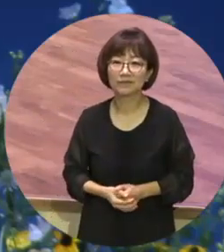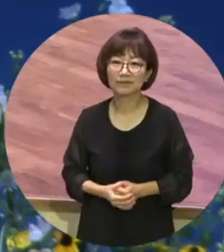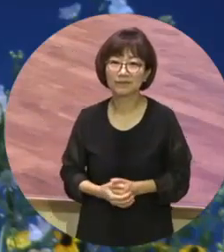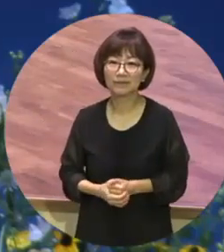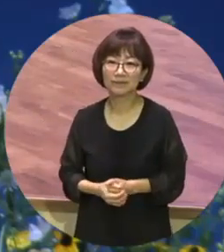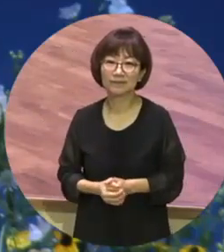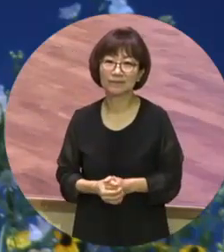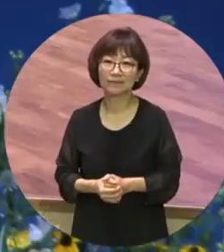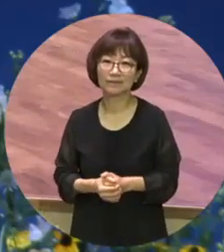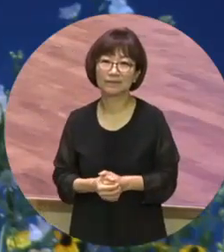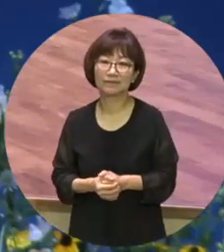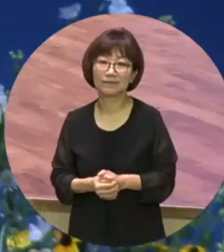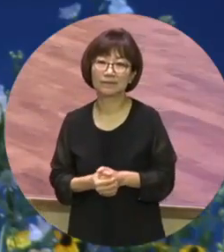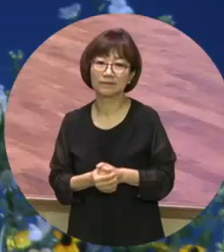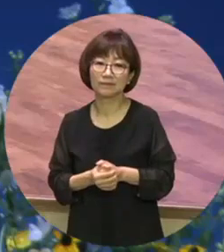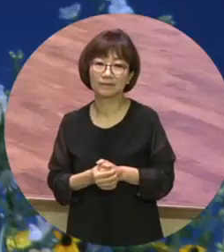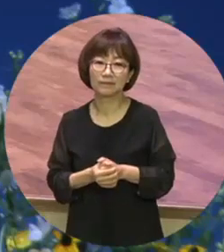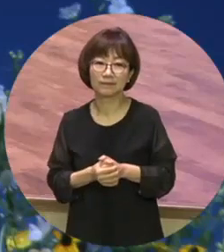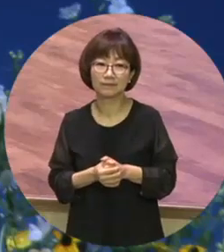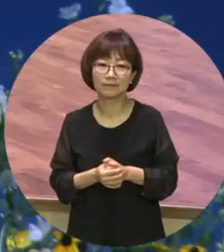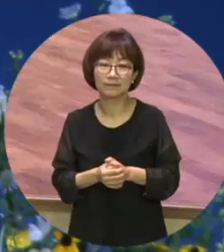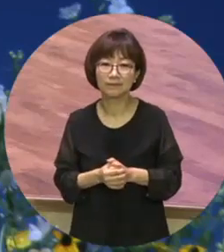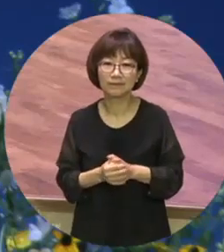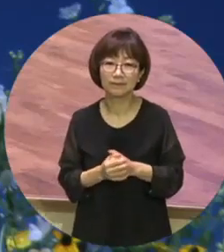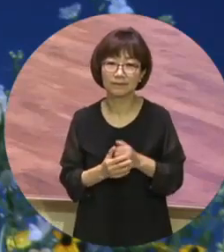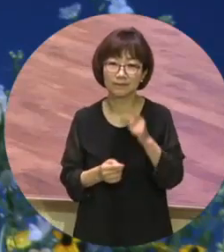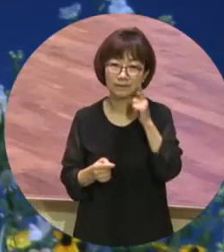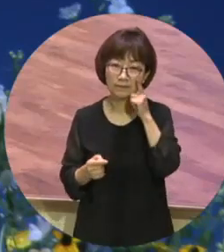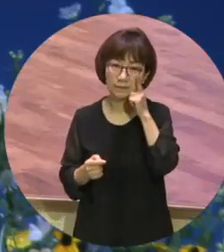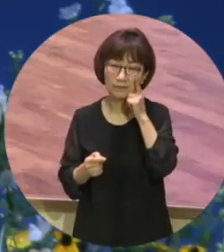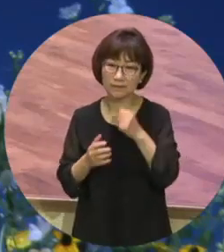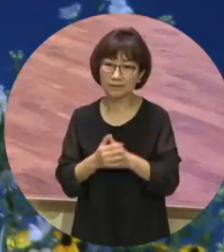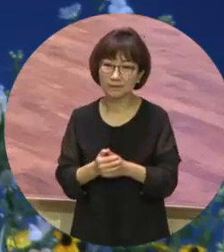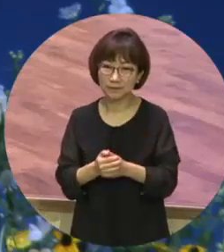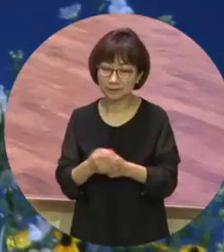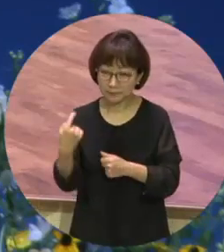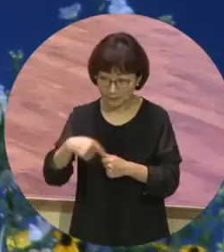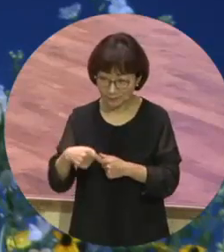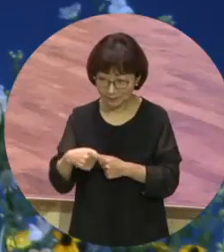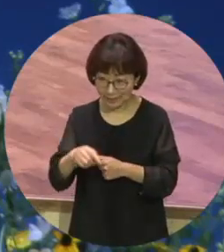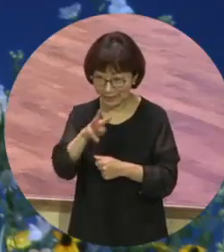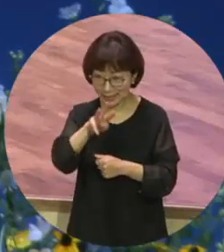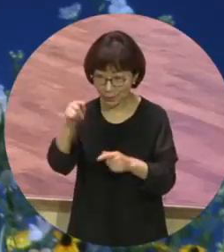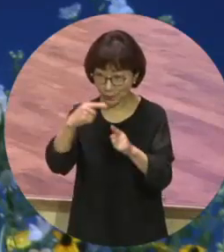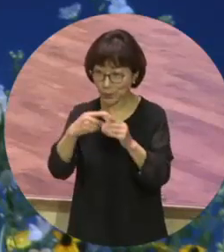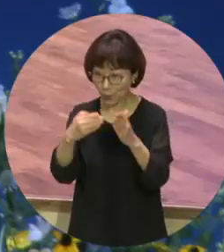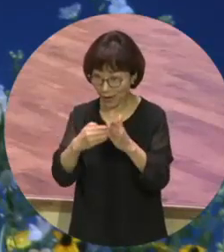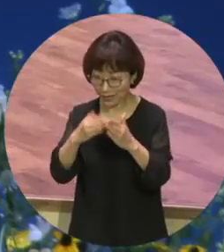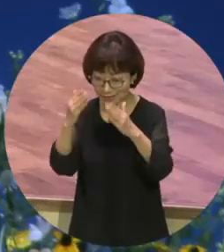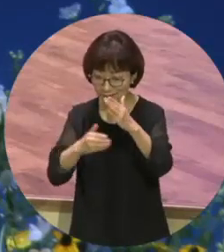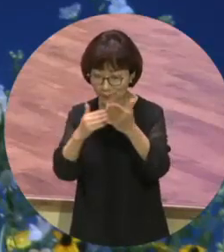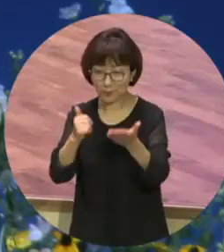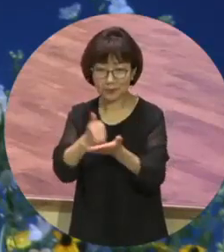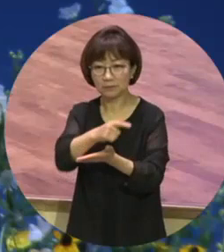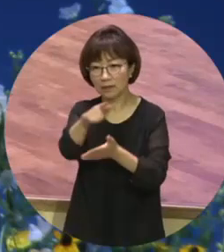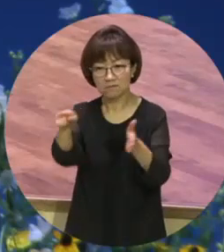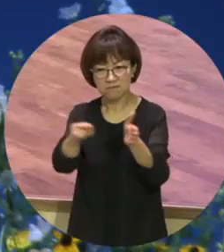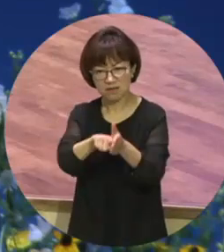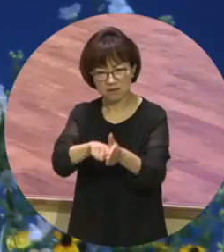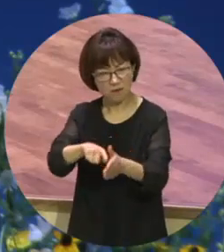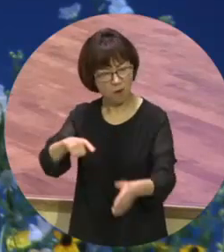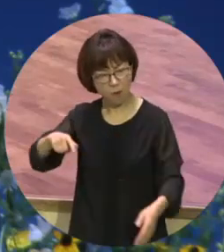240억 빚이 있는데 500억 본당을 누가 짓습니까? 우리 영계 대단한 거요. 여러분들 믿음이 대단합니다.